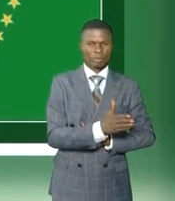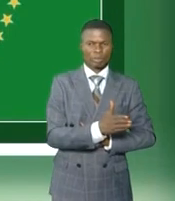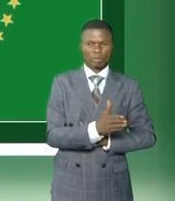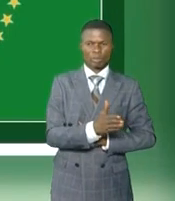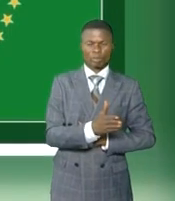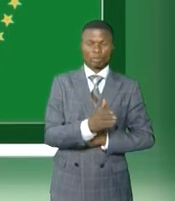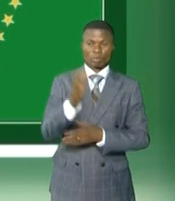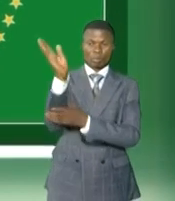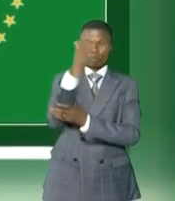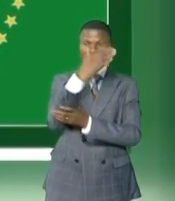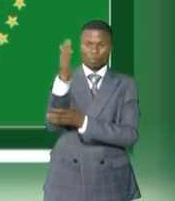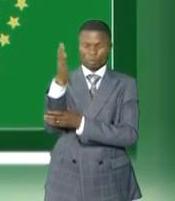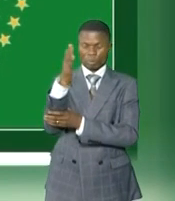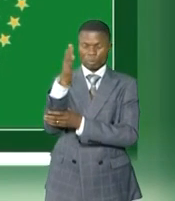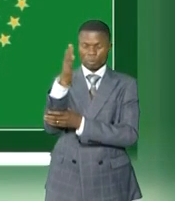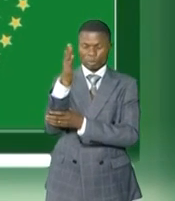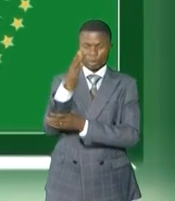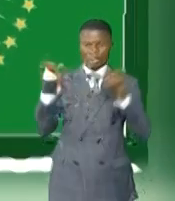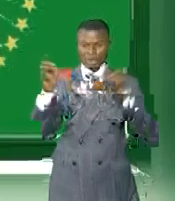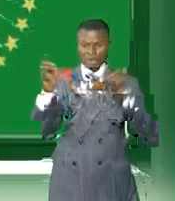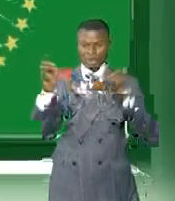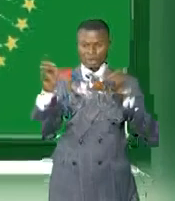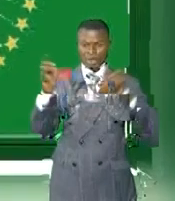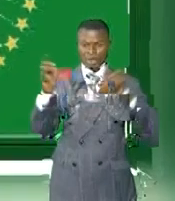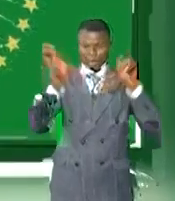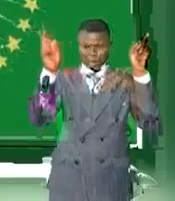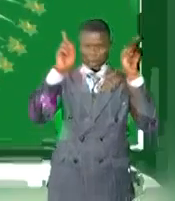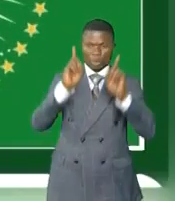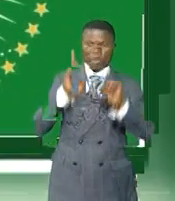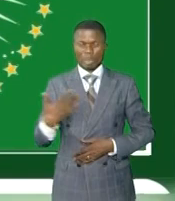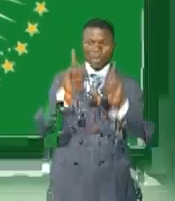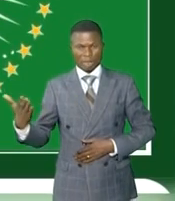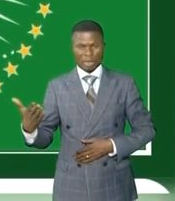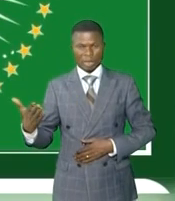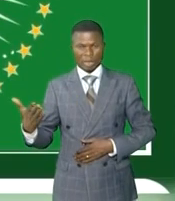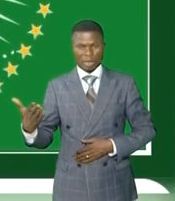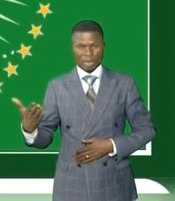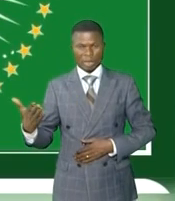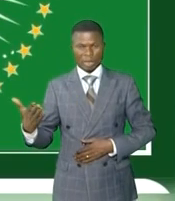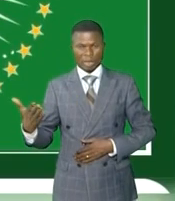L'emblème de l'Union africaine est constitué d'éléments qui symbolisent la